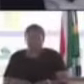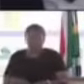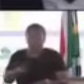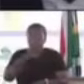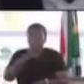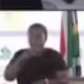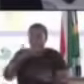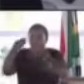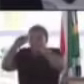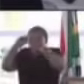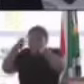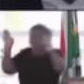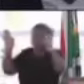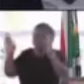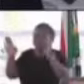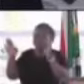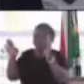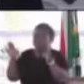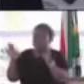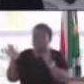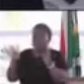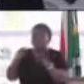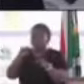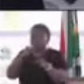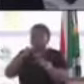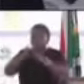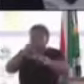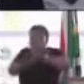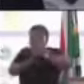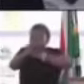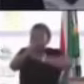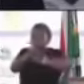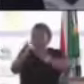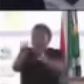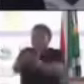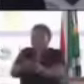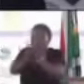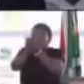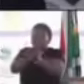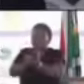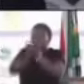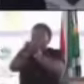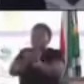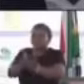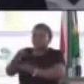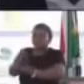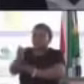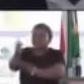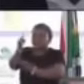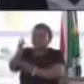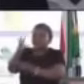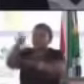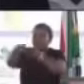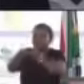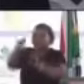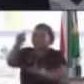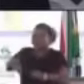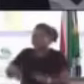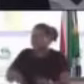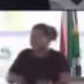Asivuleleke nathi phela sibe neyikebhe siyodoba lapha phakathi sibambe ufishi makumele sibambe ufishi